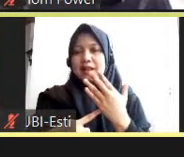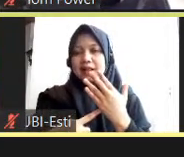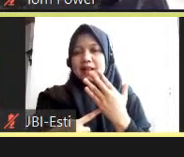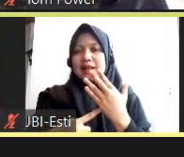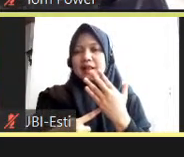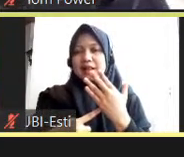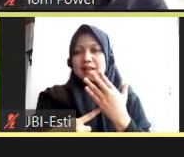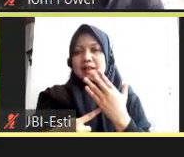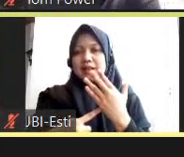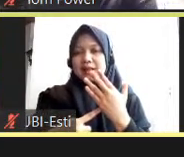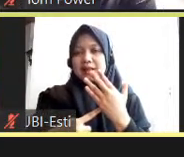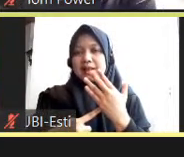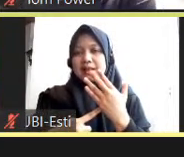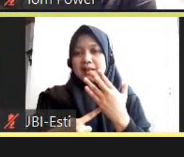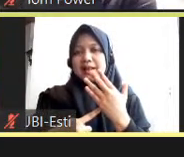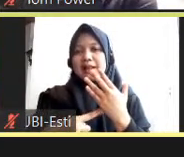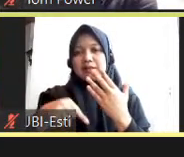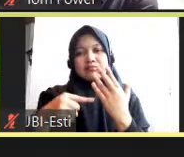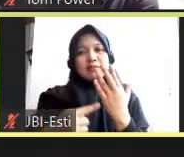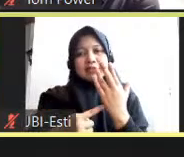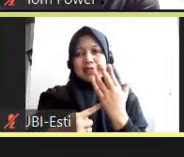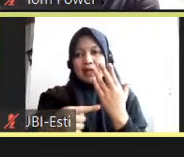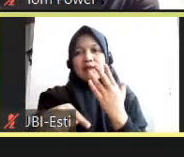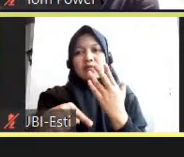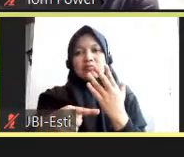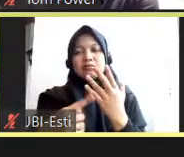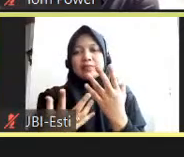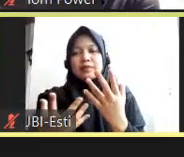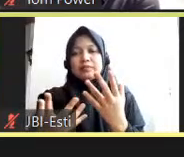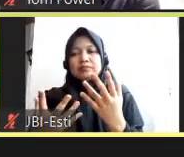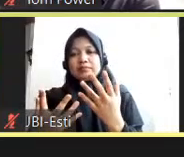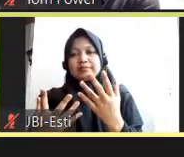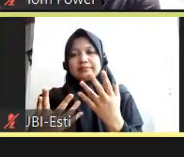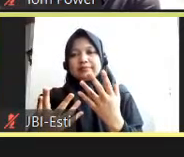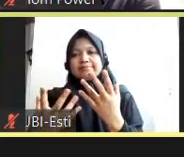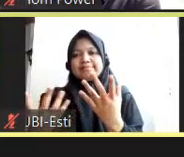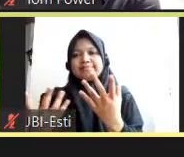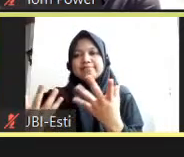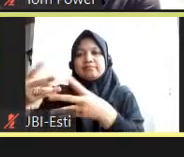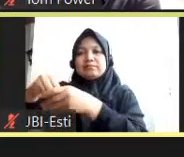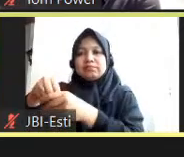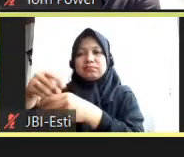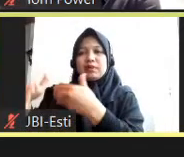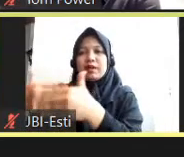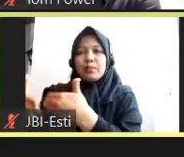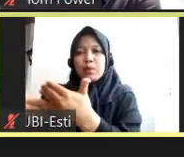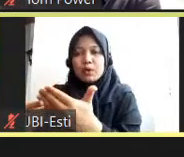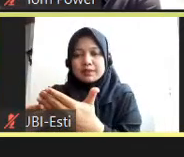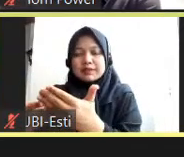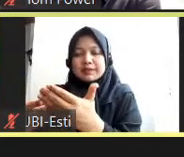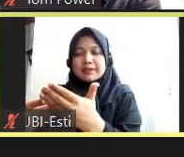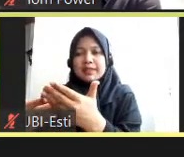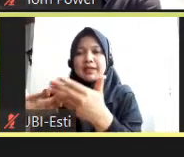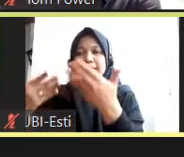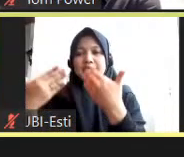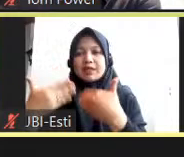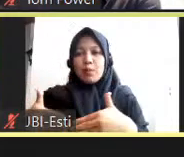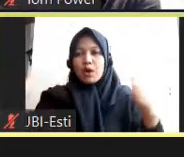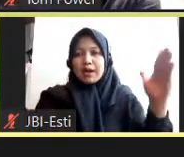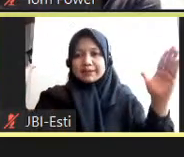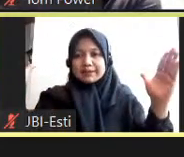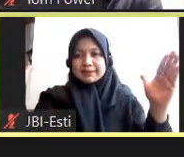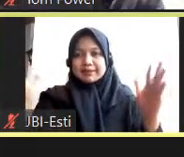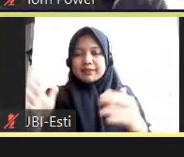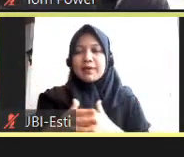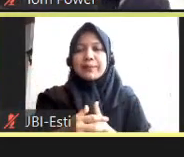menyatu dalam proses demokrasi, di mana lewat digital ada perluasan space atau